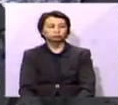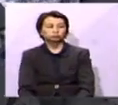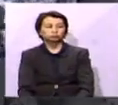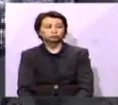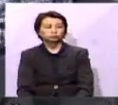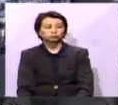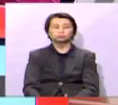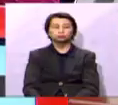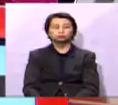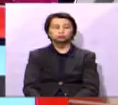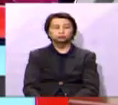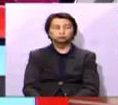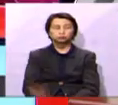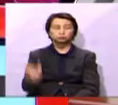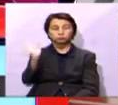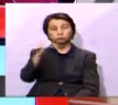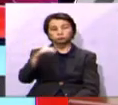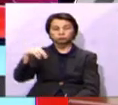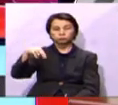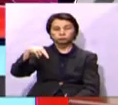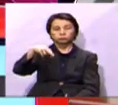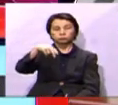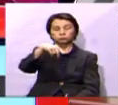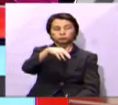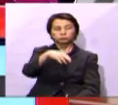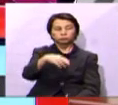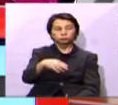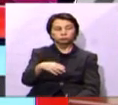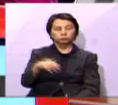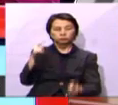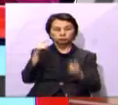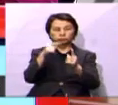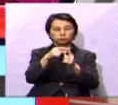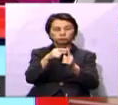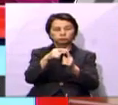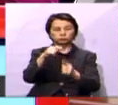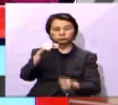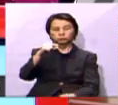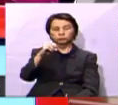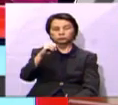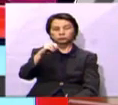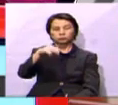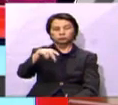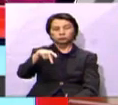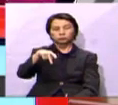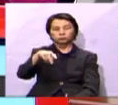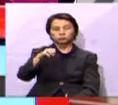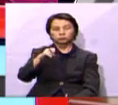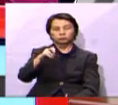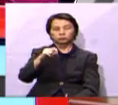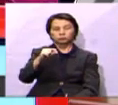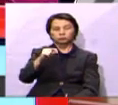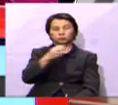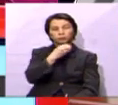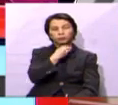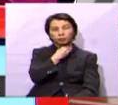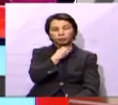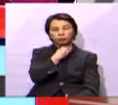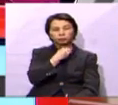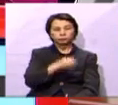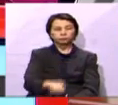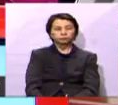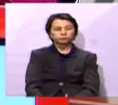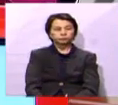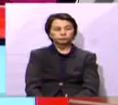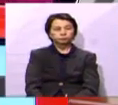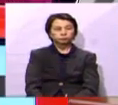Rahman. Jom jalan-jalan minggu ini membawa kita ke Gopeng Perak bersama Zarul Fahmi. Kita teruskan bersama